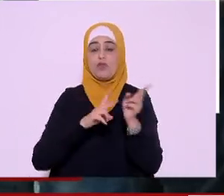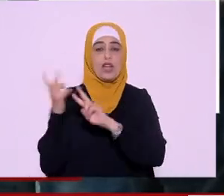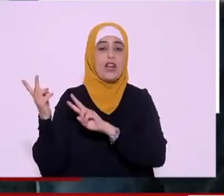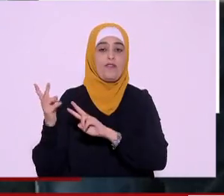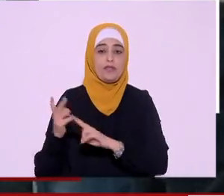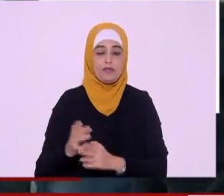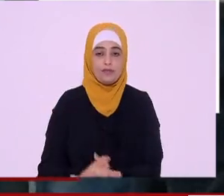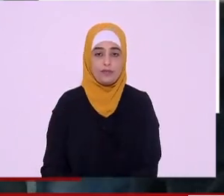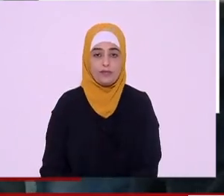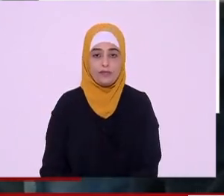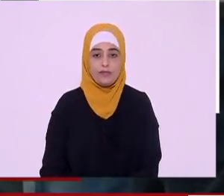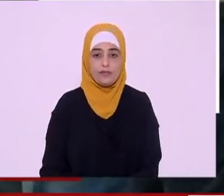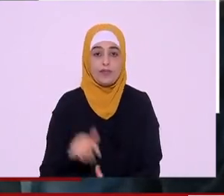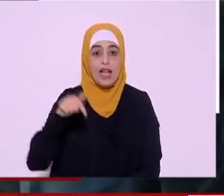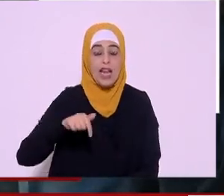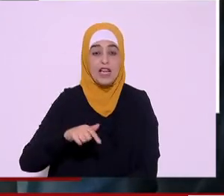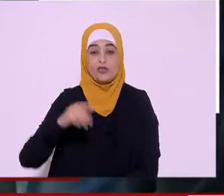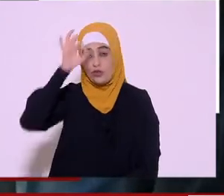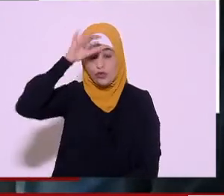اليوم يعني تحاول السلطات الأمنية